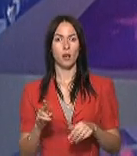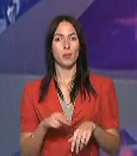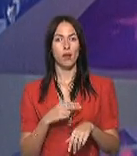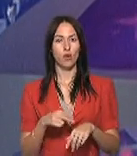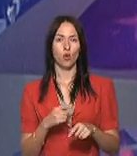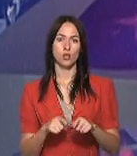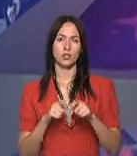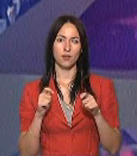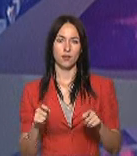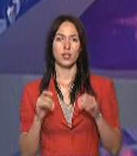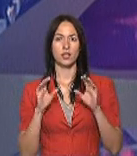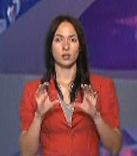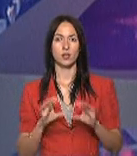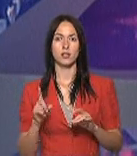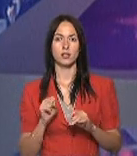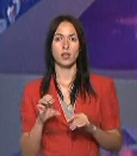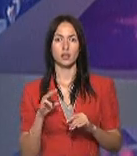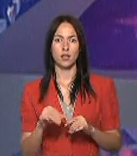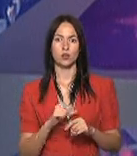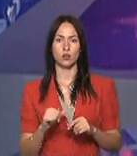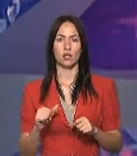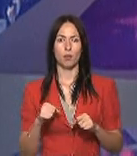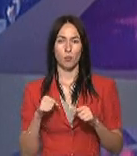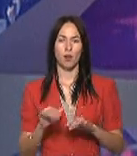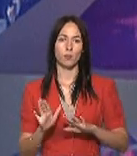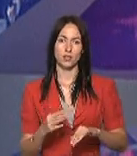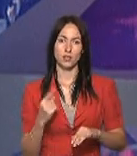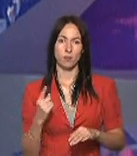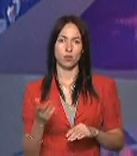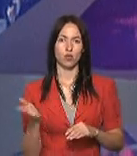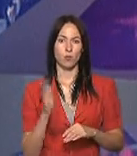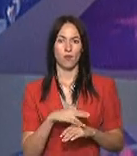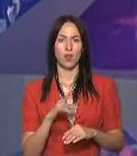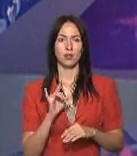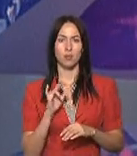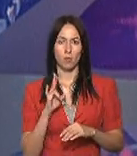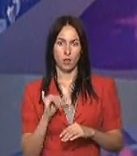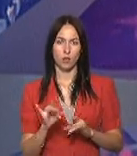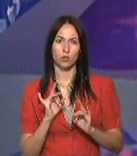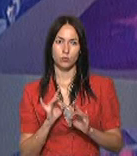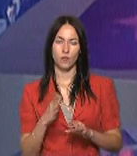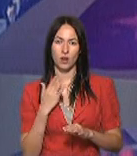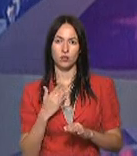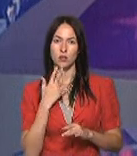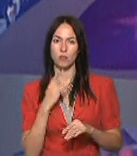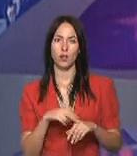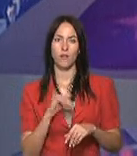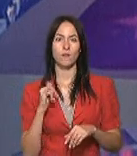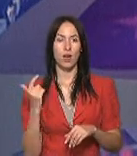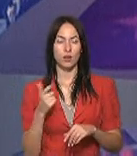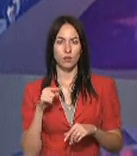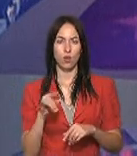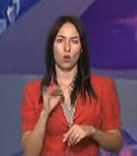Правоохоронці відкрили кримінальне провадження за статтею самоправство. Після першого повалення паркану, розповіла речниця Нацполіції у Харківщині Ольга